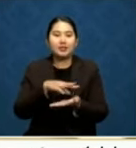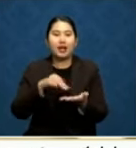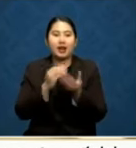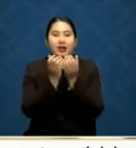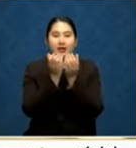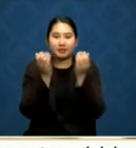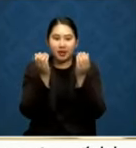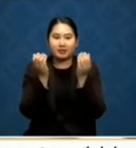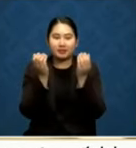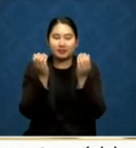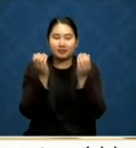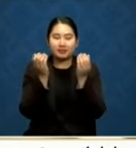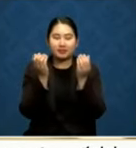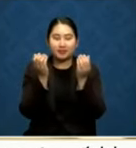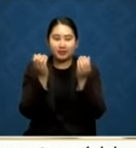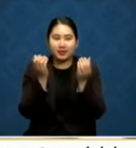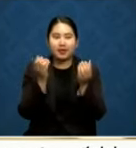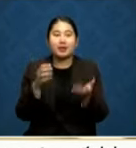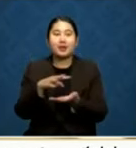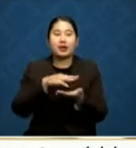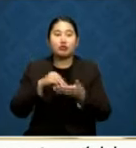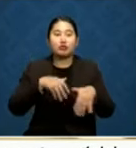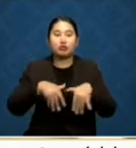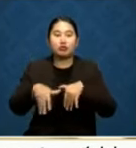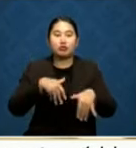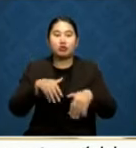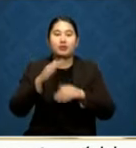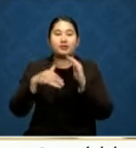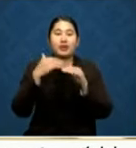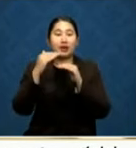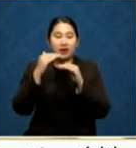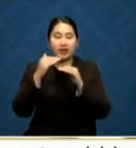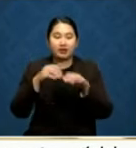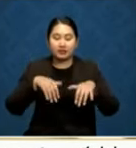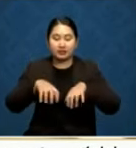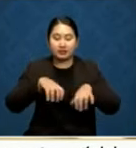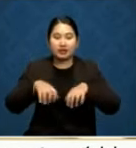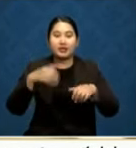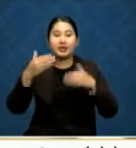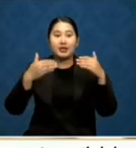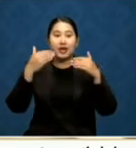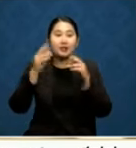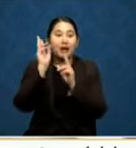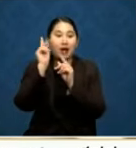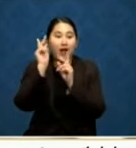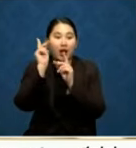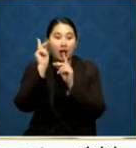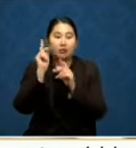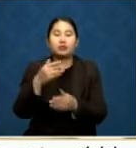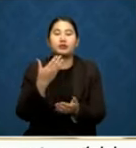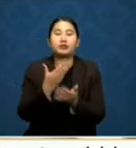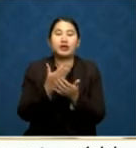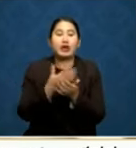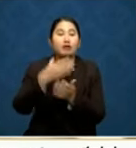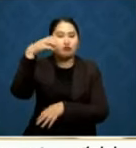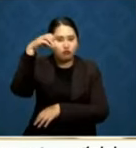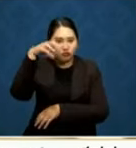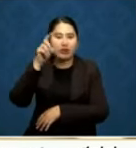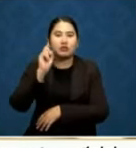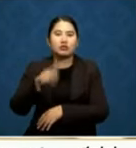าต์และสถาบันชุชนท้องถนพัฒนาจัดจิจกรรมถแหงข่าวค่าไฟต้องแฟ